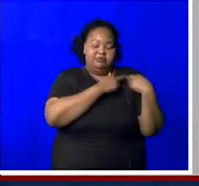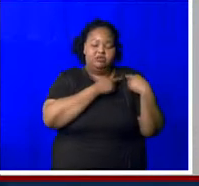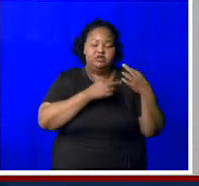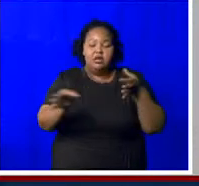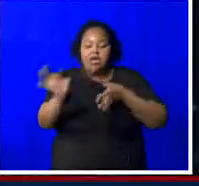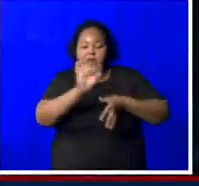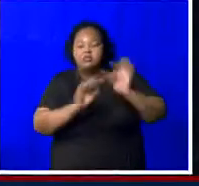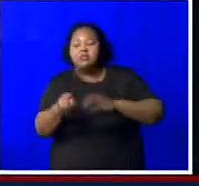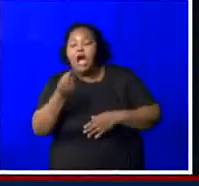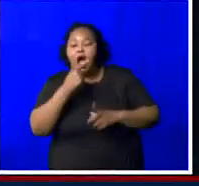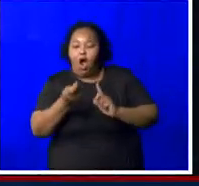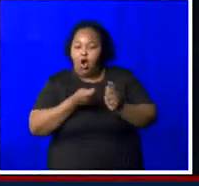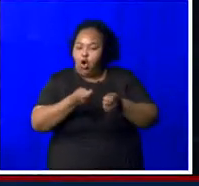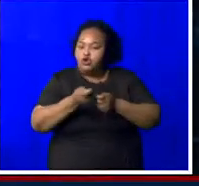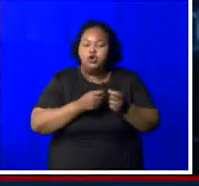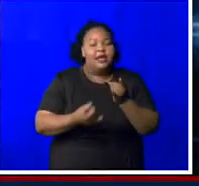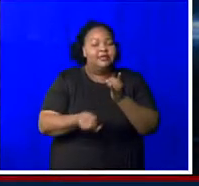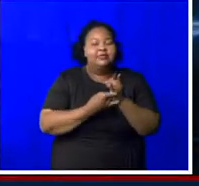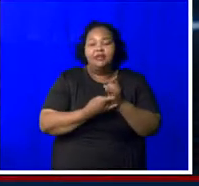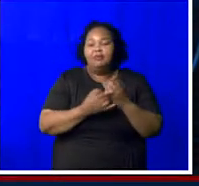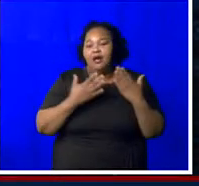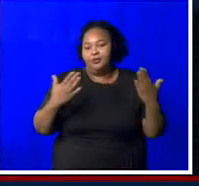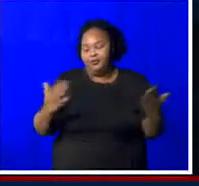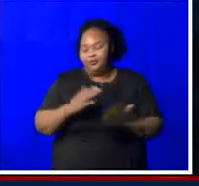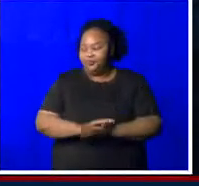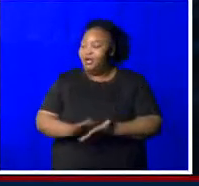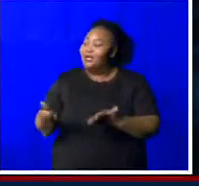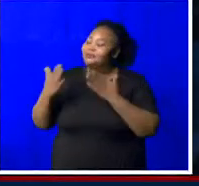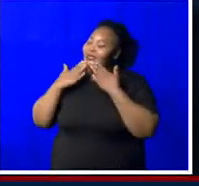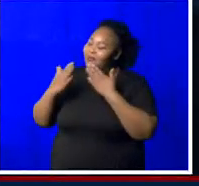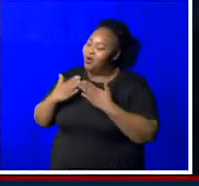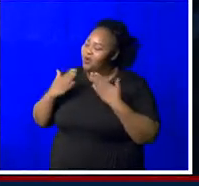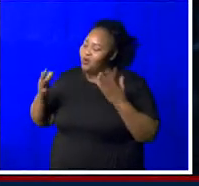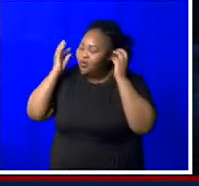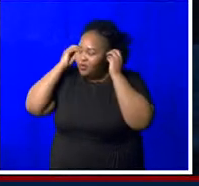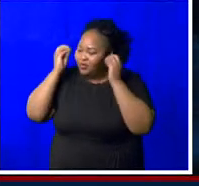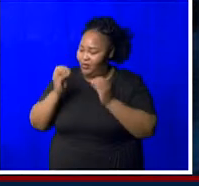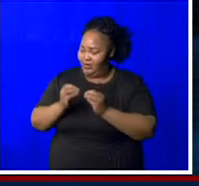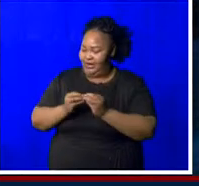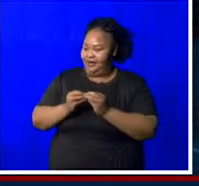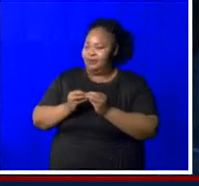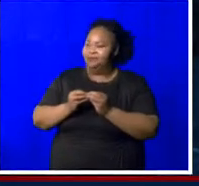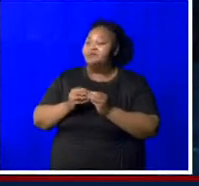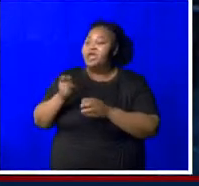letempilo. Sibonga kakhulu uDokotela Okelo kuba nathi eTindzabeni takusihlwa.